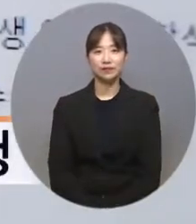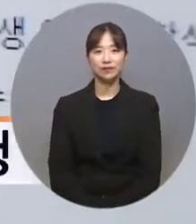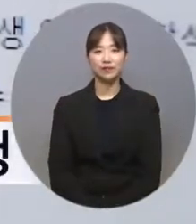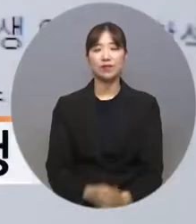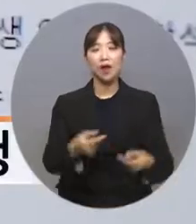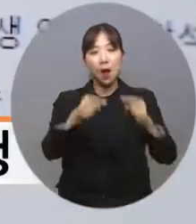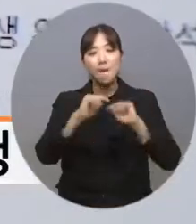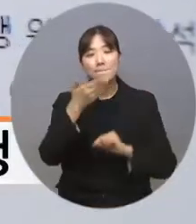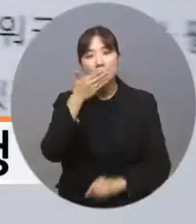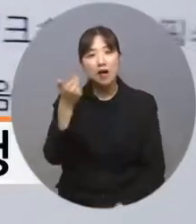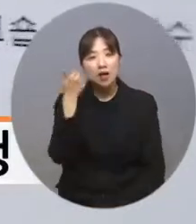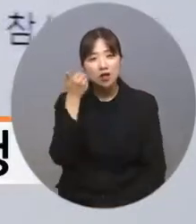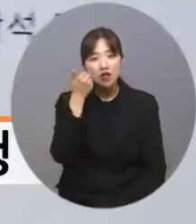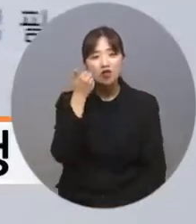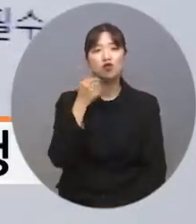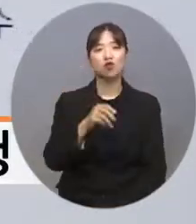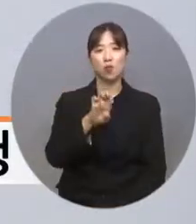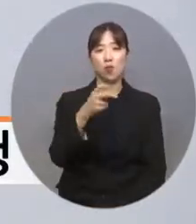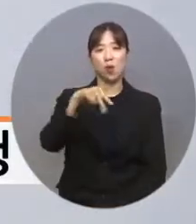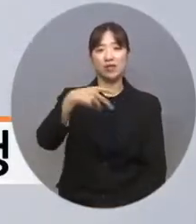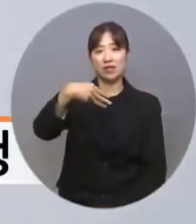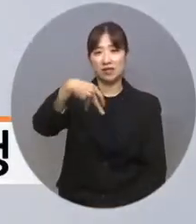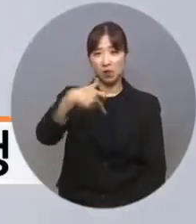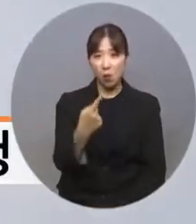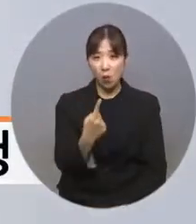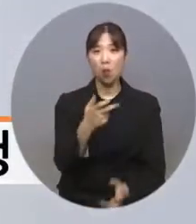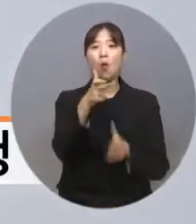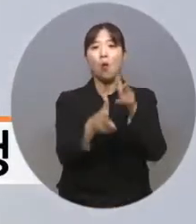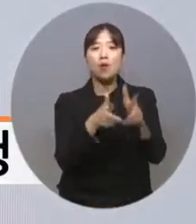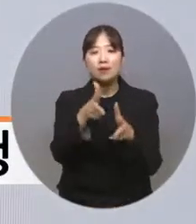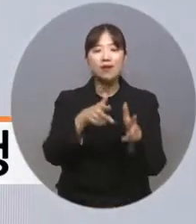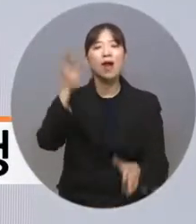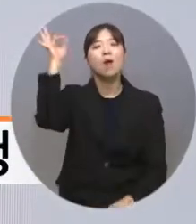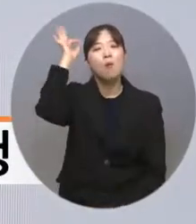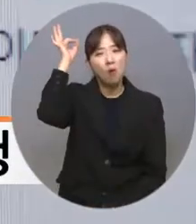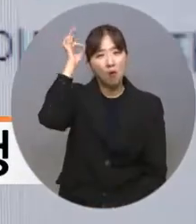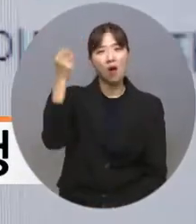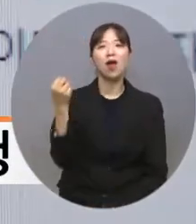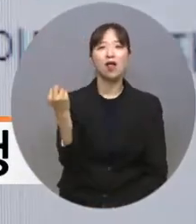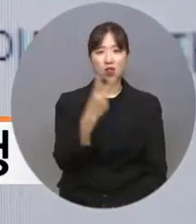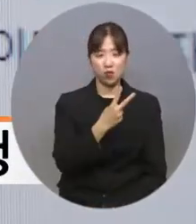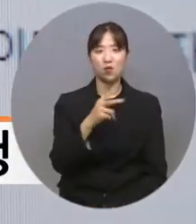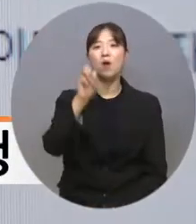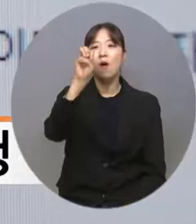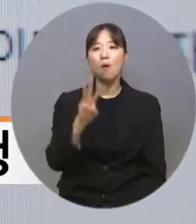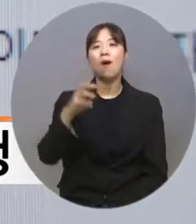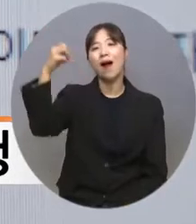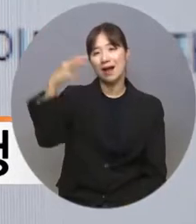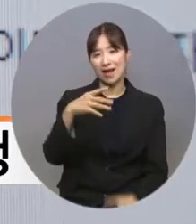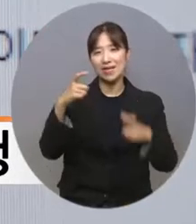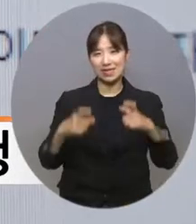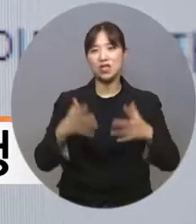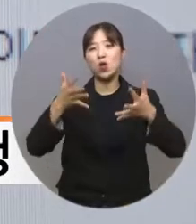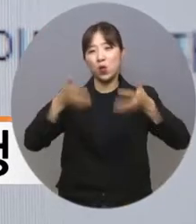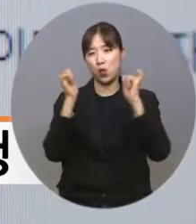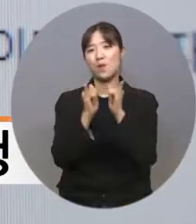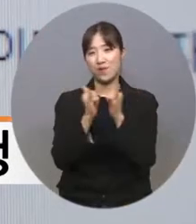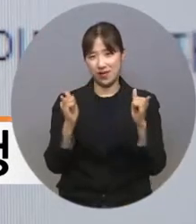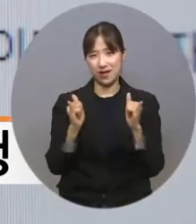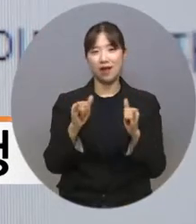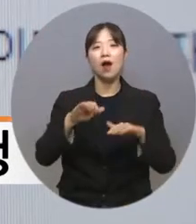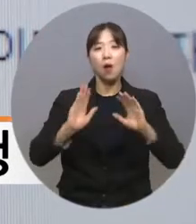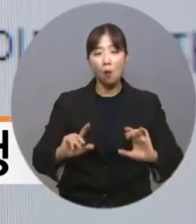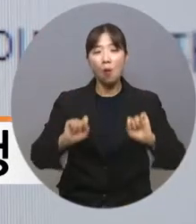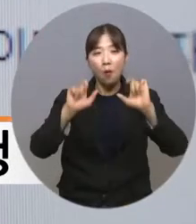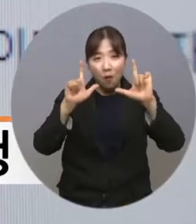대상자는 포스코 제철소가 소재한 포항 과 광양 지역 고등학교 졸업자 로써 올해 전국 대학에 입학한